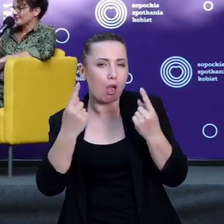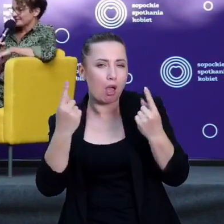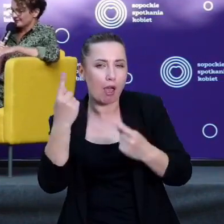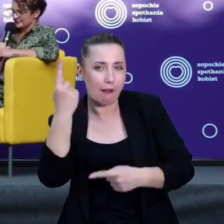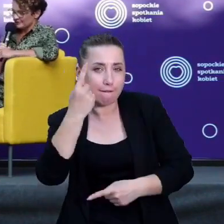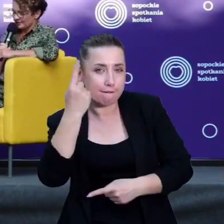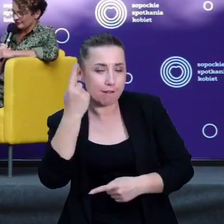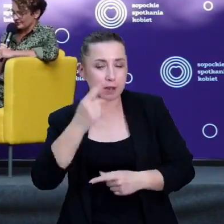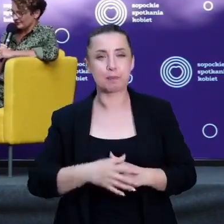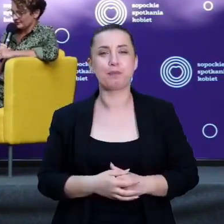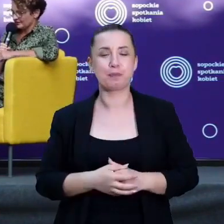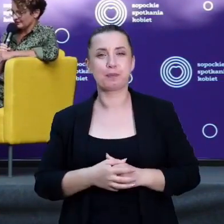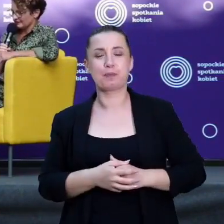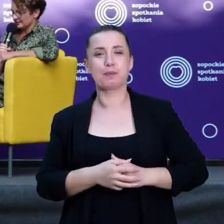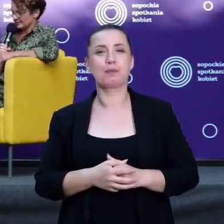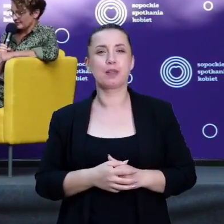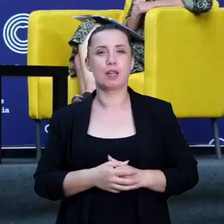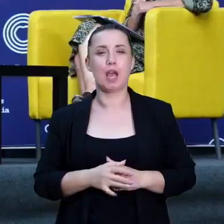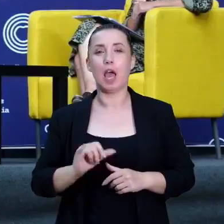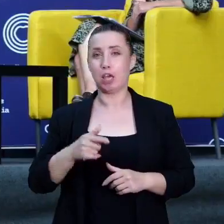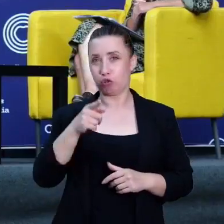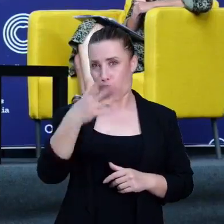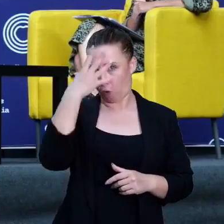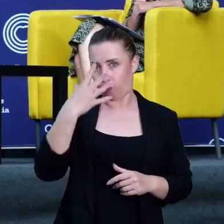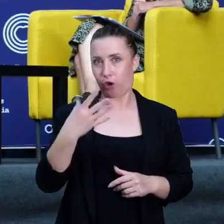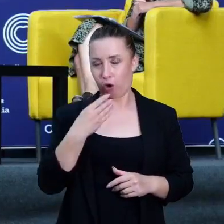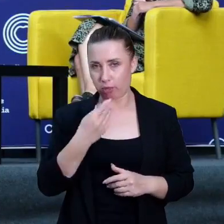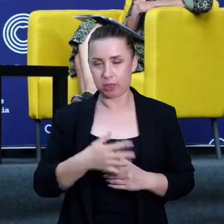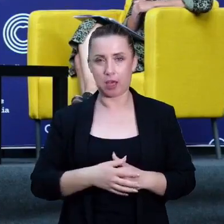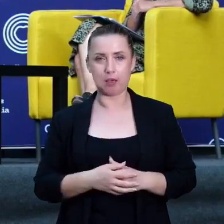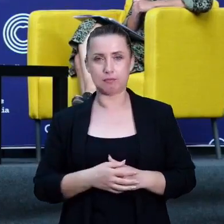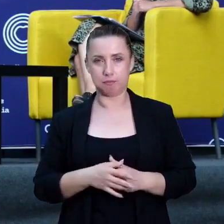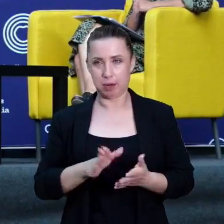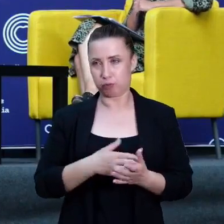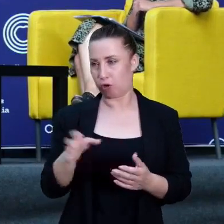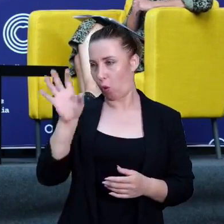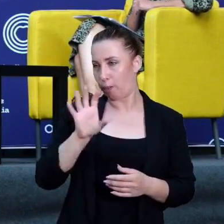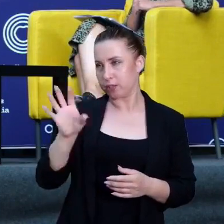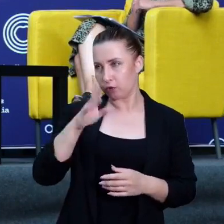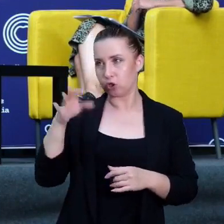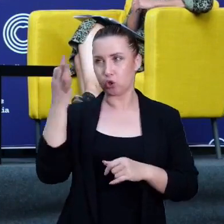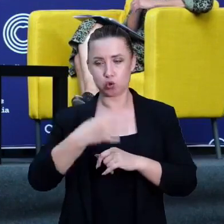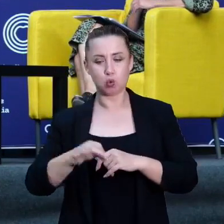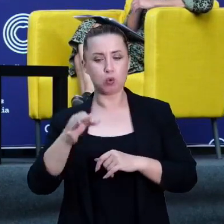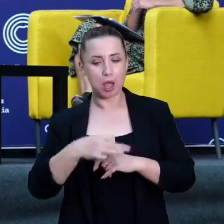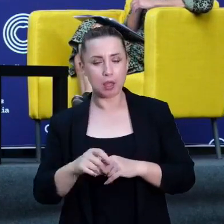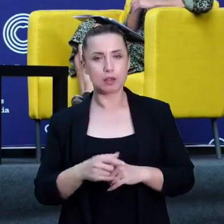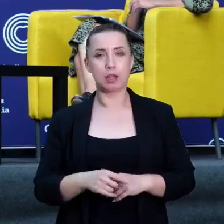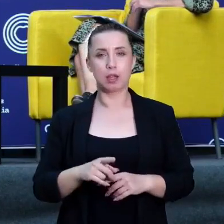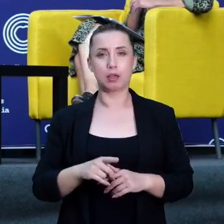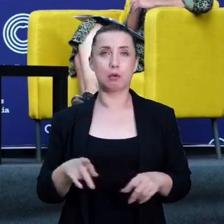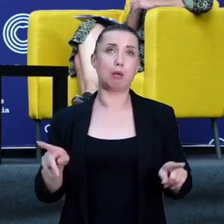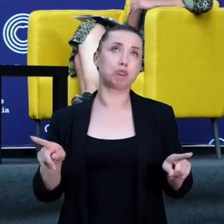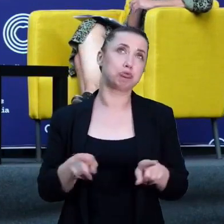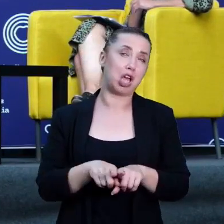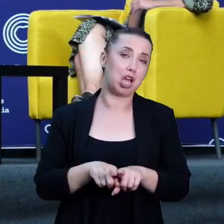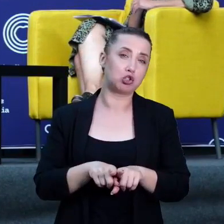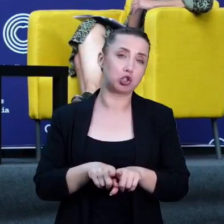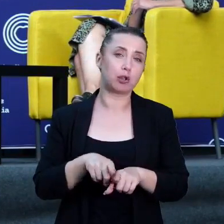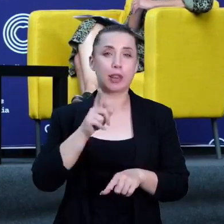A powiedz mi, Krysiu, jak to wygląda, tak jak właśnie, czy na studentki, ale też jeżeli